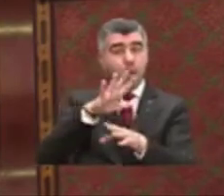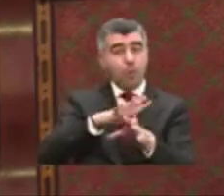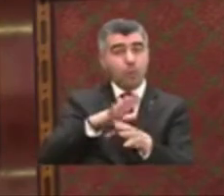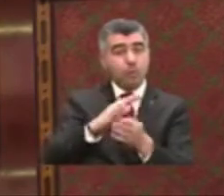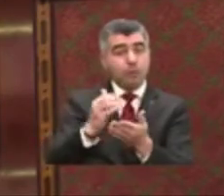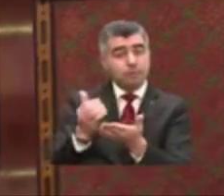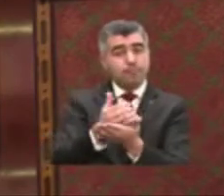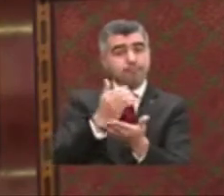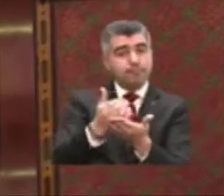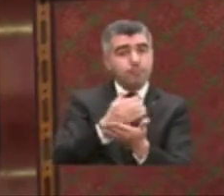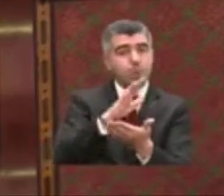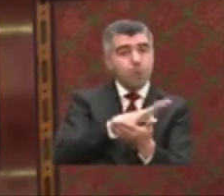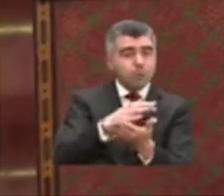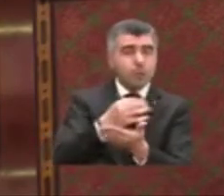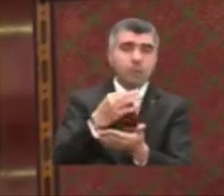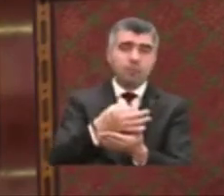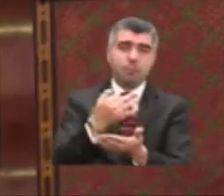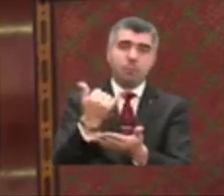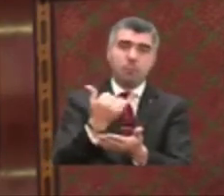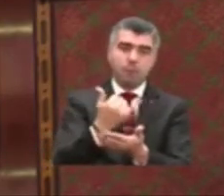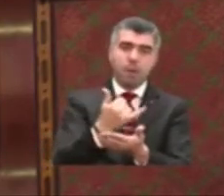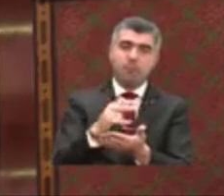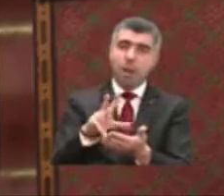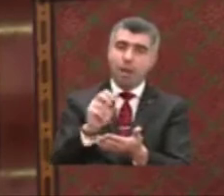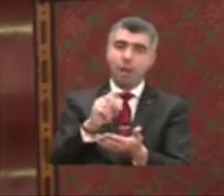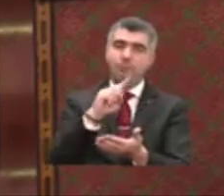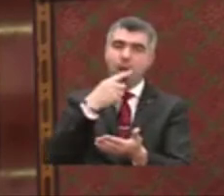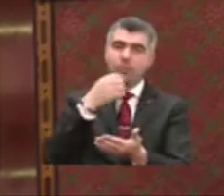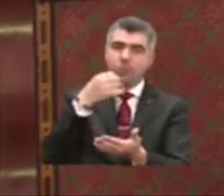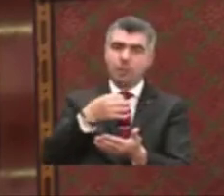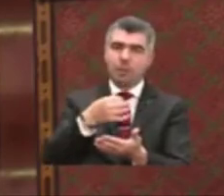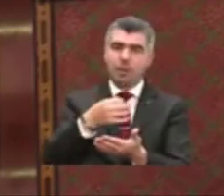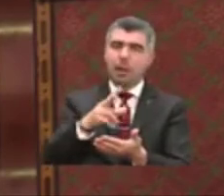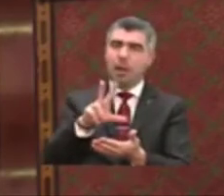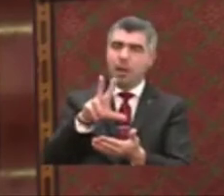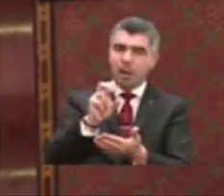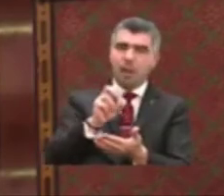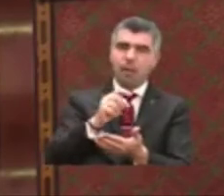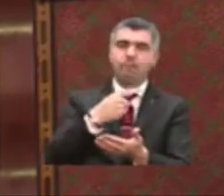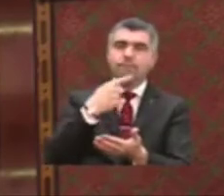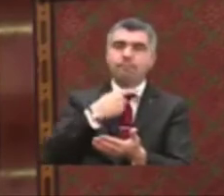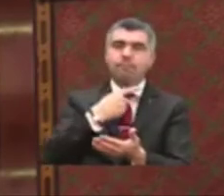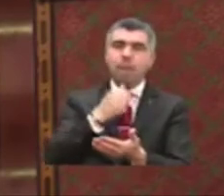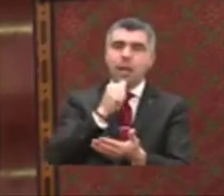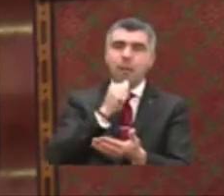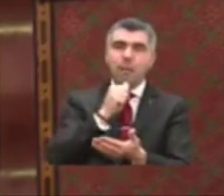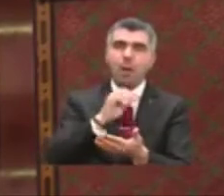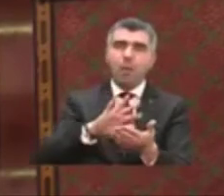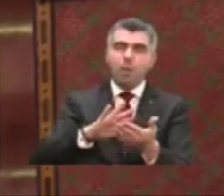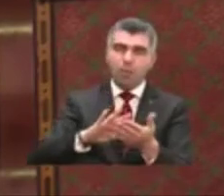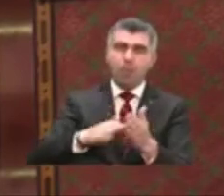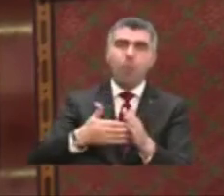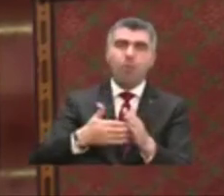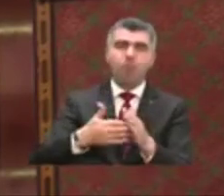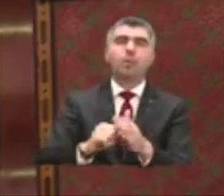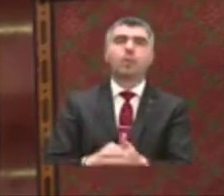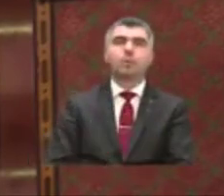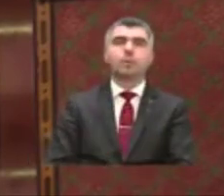اللي هي مطروحه بالنسبه لزاكوره، وتنعتبروا بان من الضروري ان نقوم بوضع عقده فرشه باش يكون